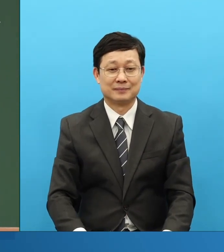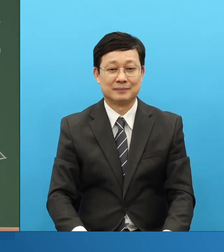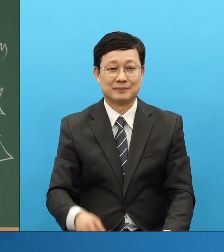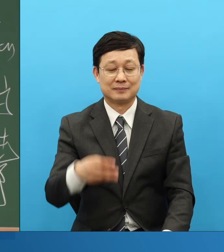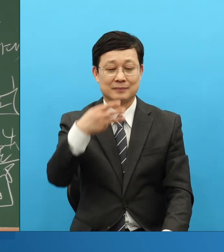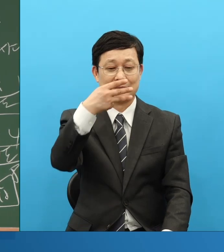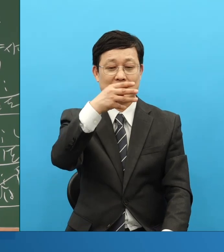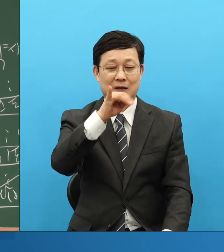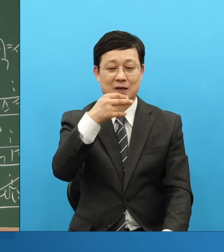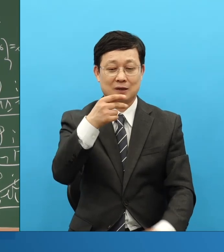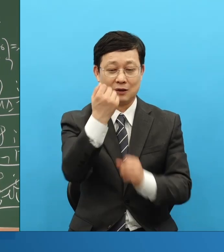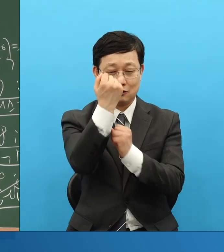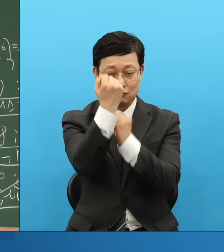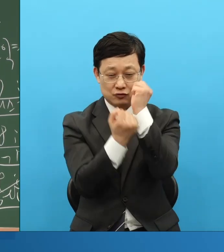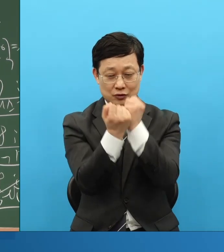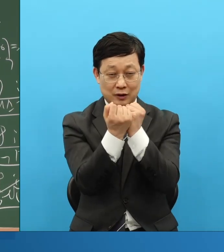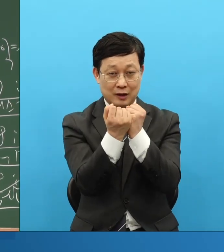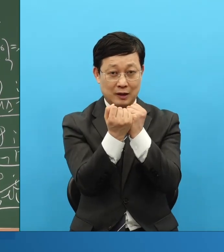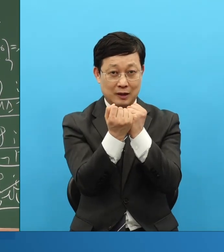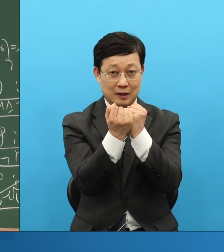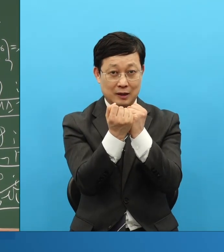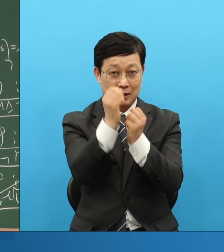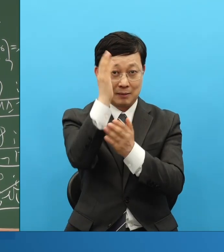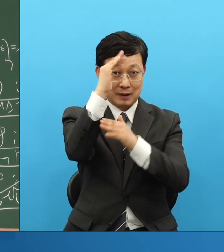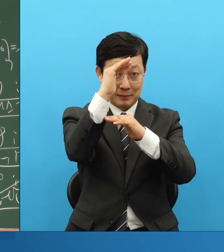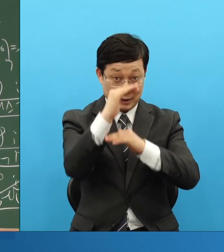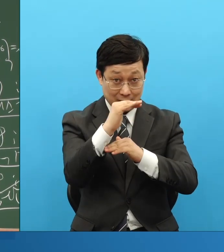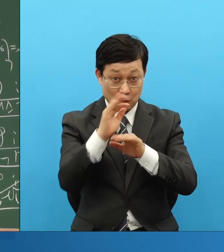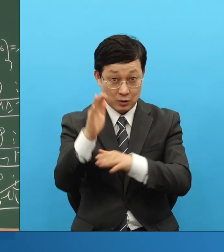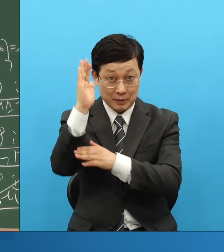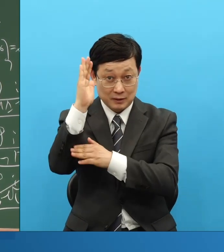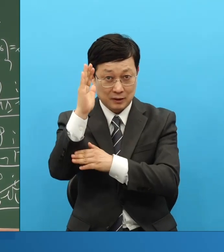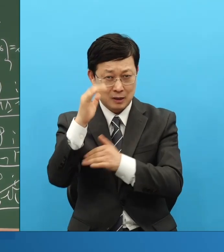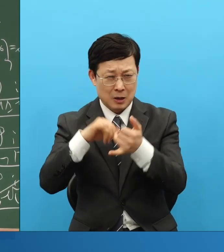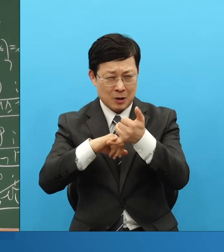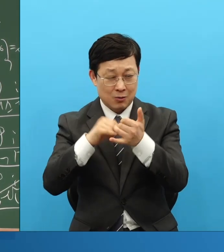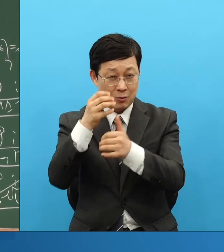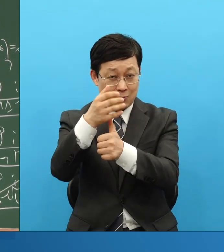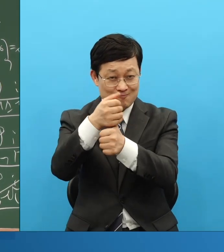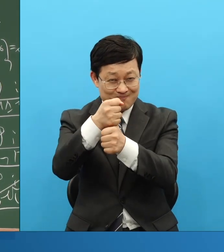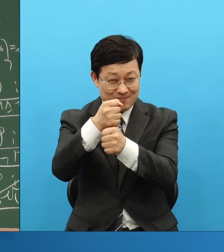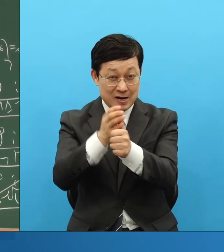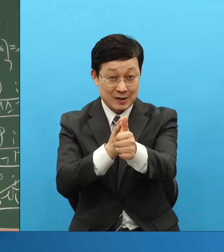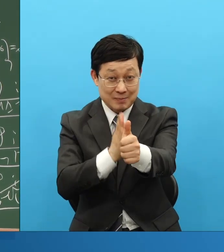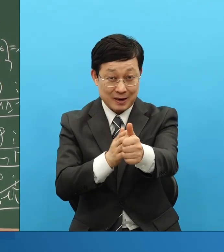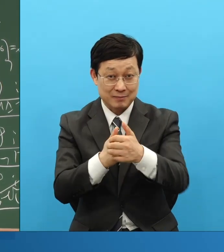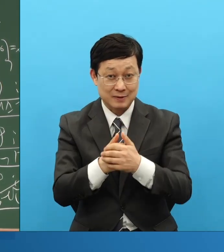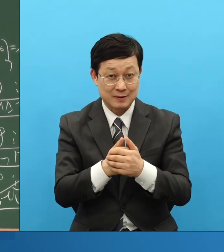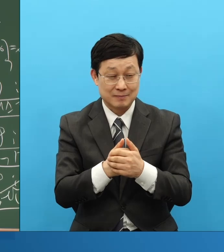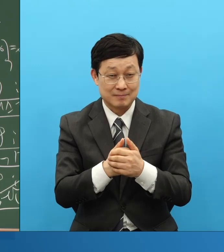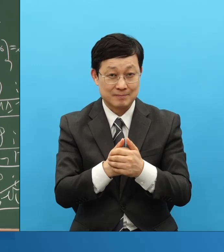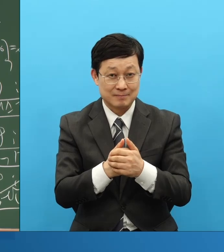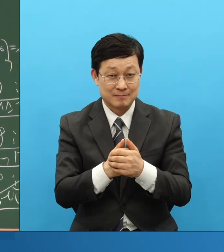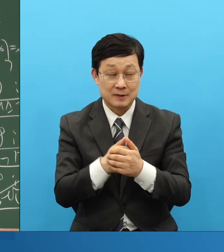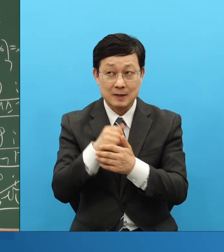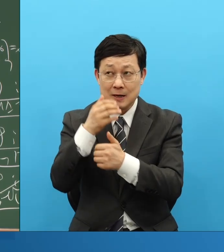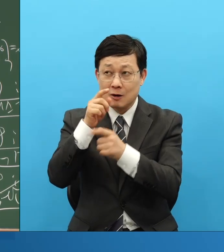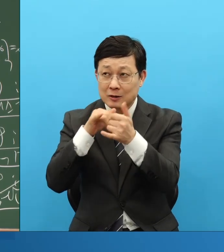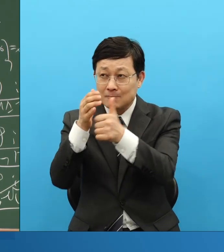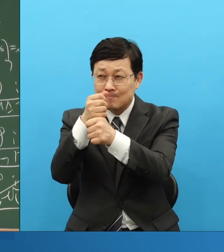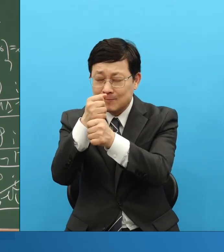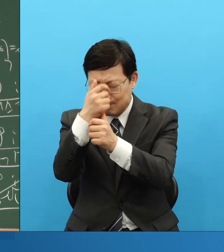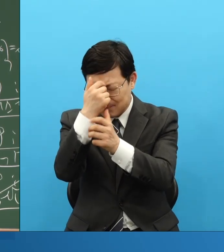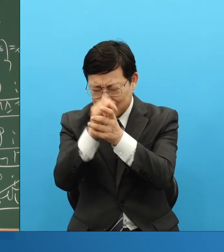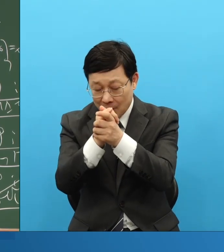4개와 오늘 강의하는 거는 놓치면 안 돼요. So do not lose hold of the 4 lectures of our leader retreat and of today's 알겠습니까? lectures as well. 바로바로 응답으로 바뀌는 겁니다. Because they will